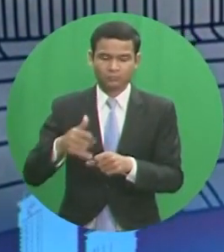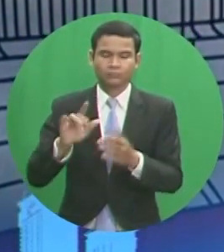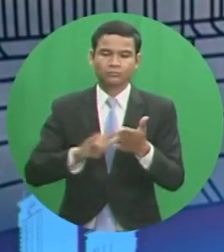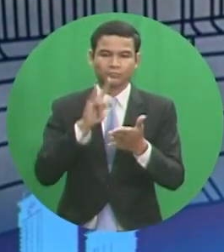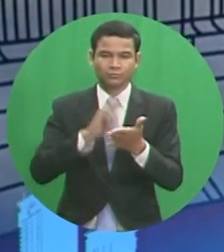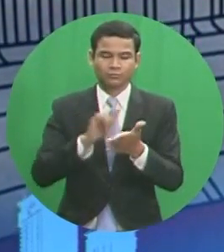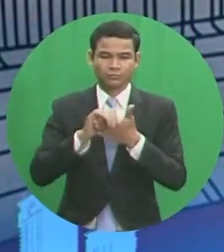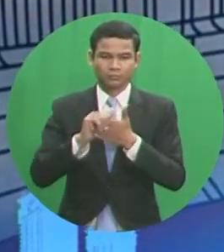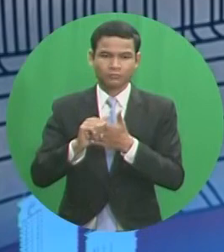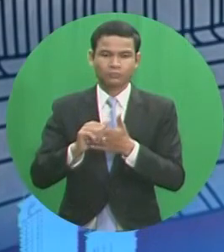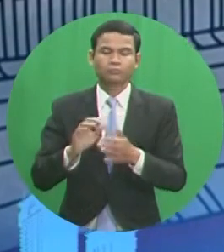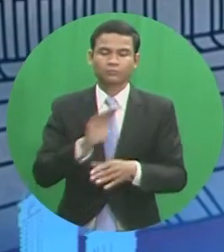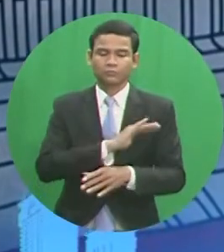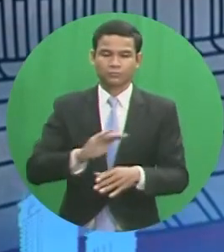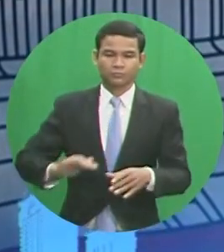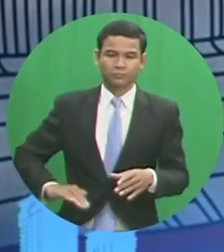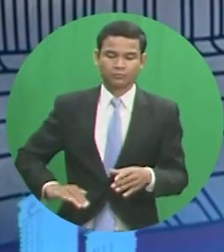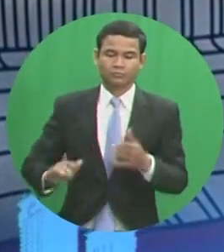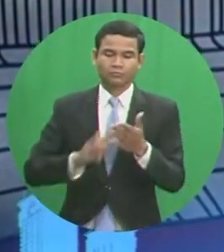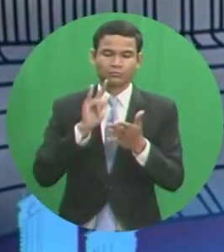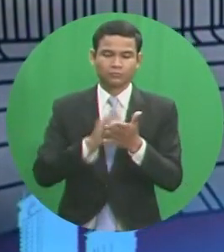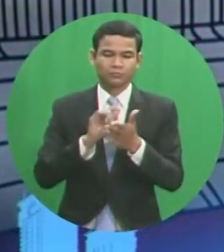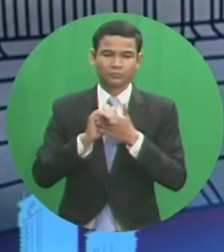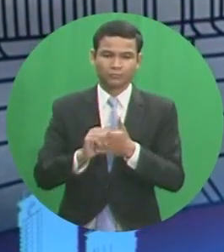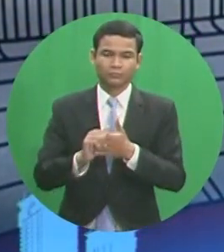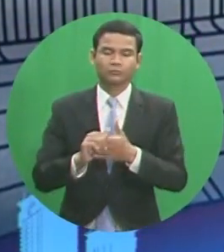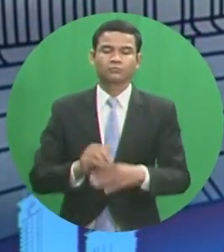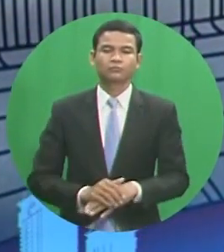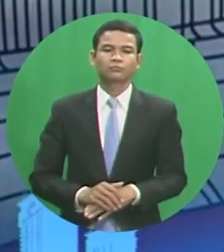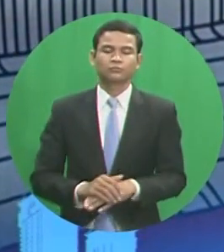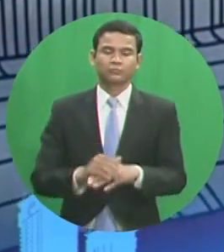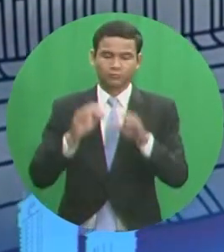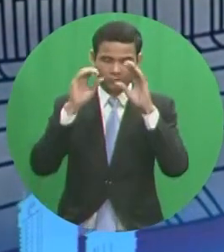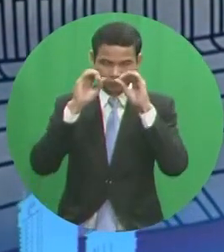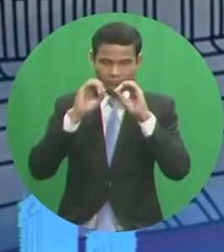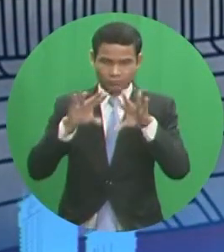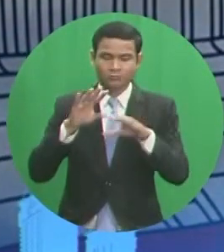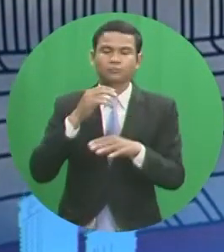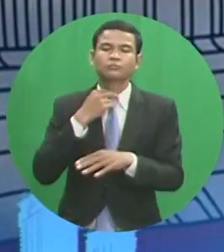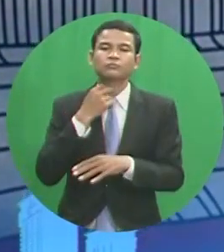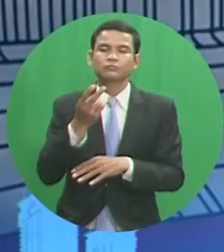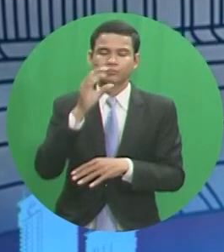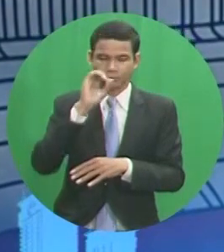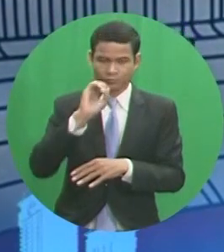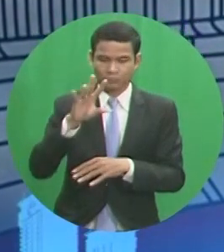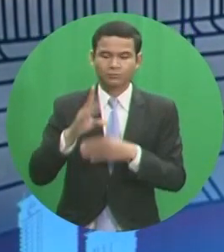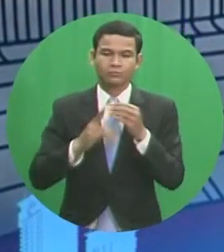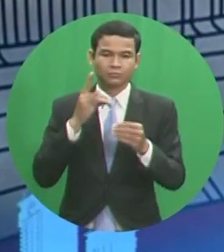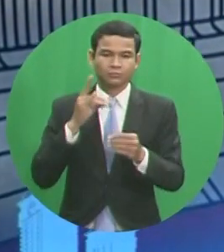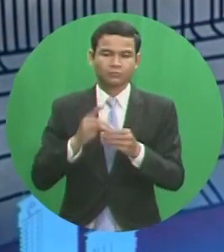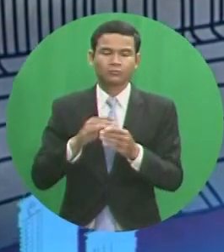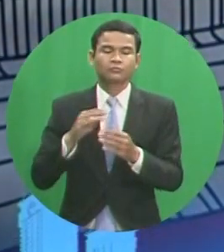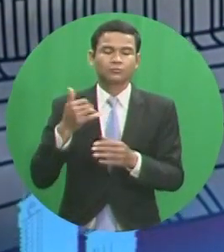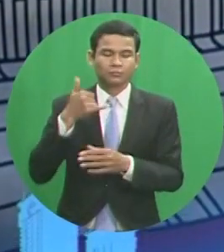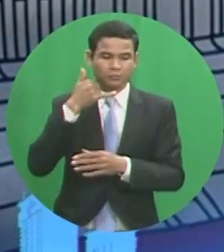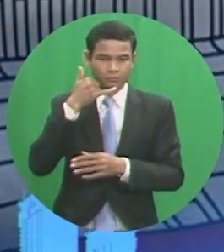ขอดีรัฐบาลกัมพูชีสมดายอาเกะมหาเซนาประเดิจูฮุนเซนบานเจนซาสมเลยมุ่ยติดโดยบานดับบทบัญชี